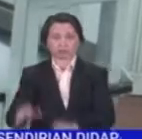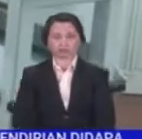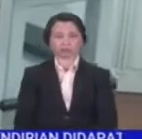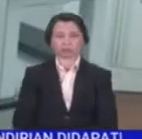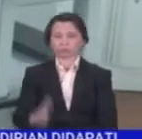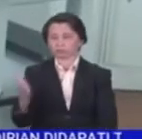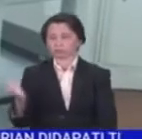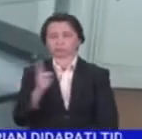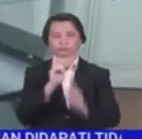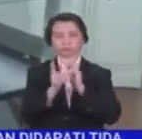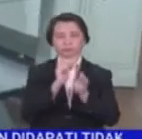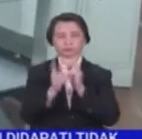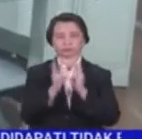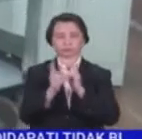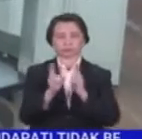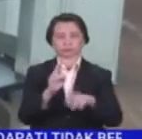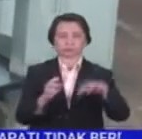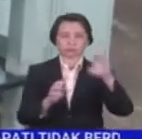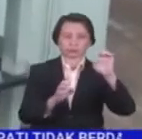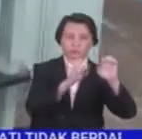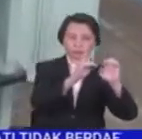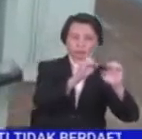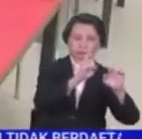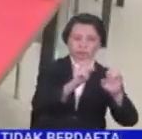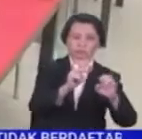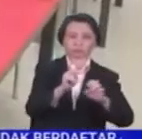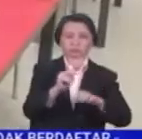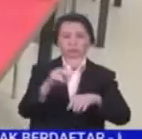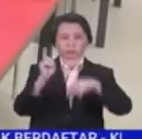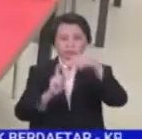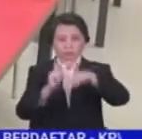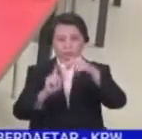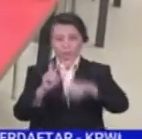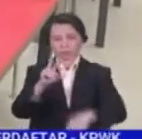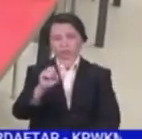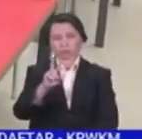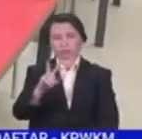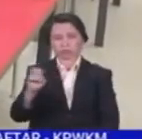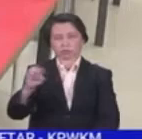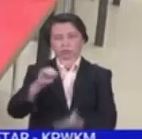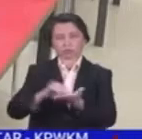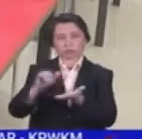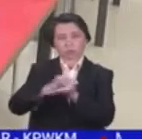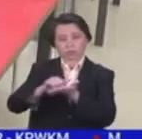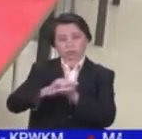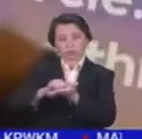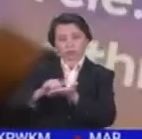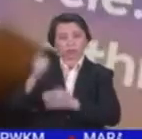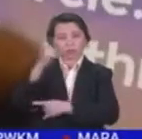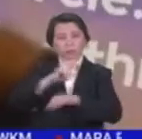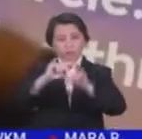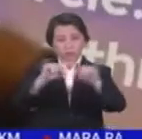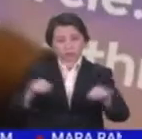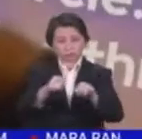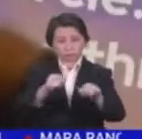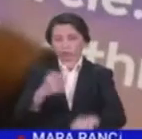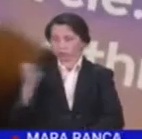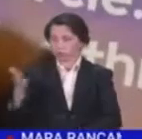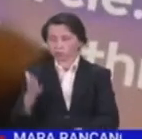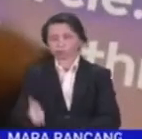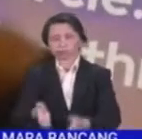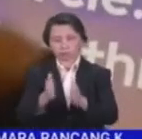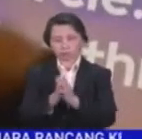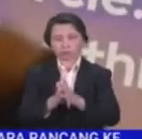Beliau menyampaikan ucapan pertama di Edu Data Summit 2022 EDS di New York pada Jumaat. Dalam pada itu, beliau turut